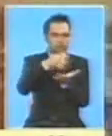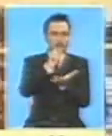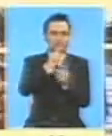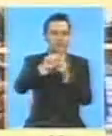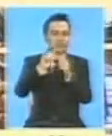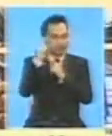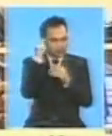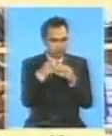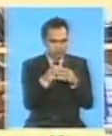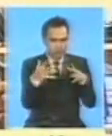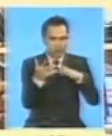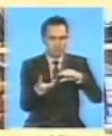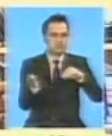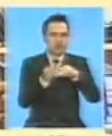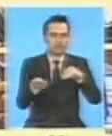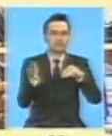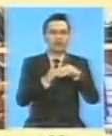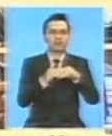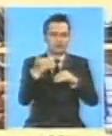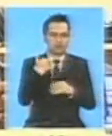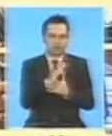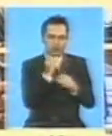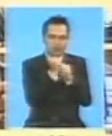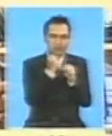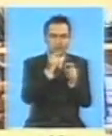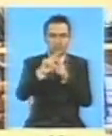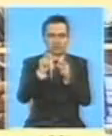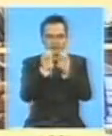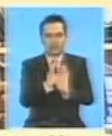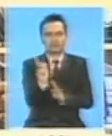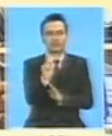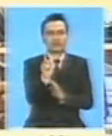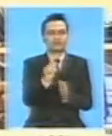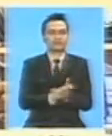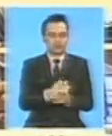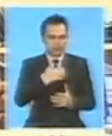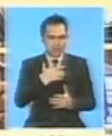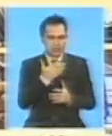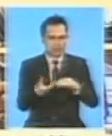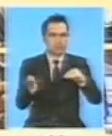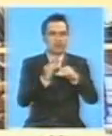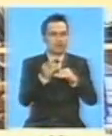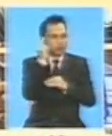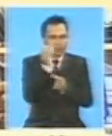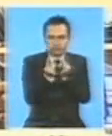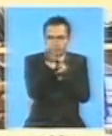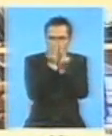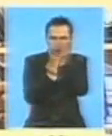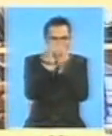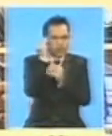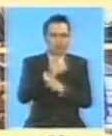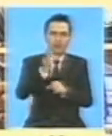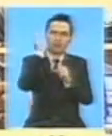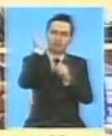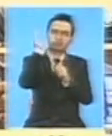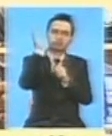ก็ขยายศูนย์ของท่านออกไปไม่ใช่ไปขยายศูนย์ท่านแบบนั้นด้วยในศูนย์ของท่านแต่ขยายความรู้ขยายวิทยาการต่